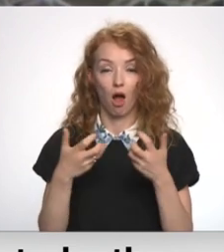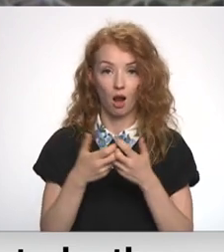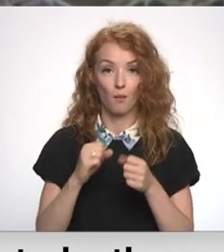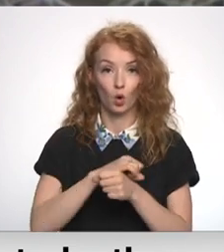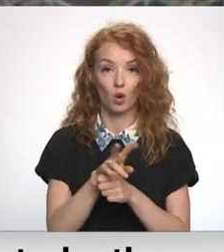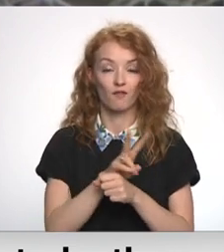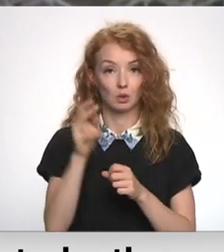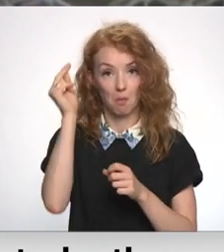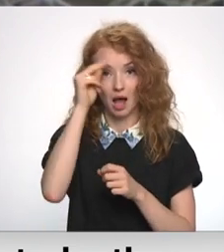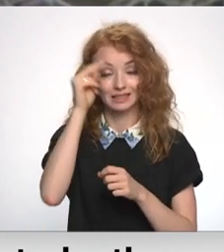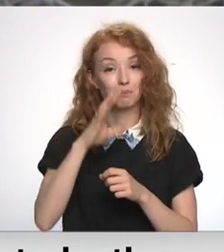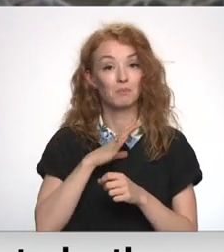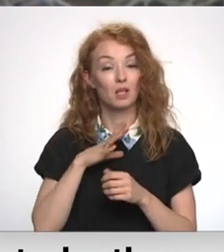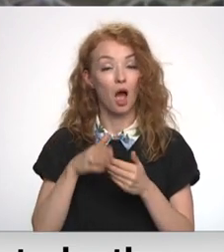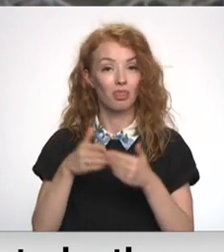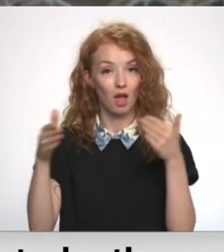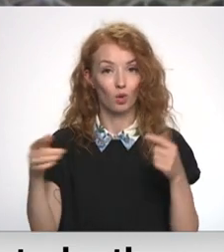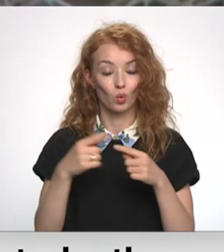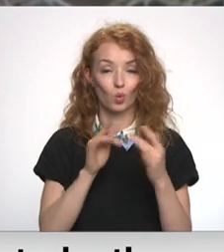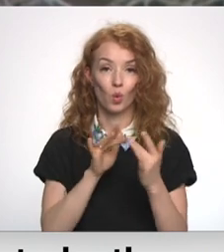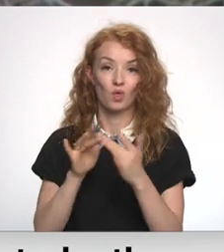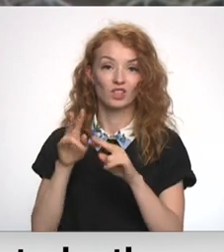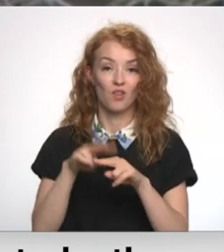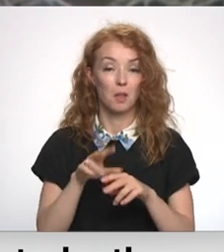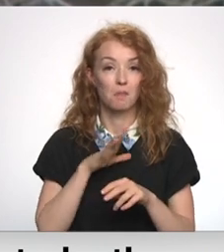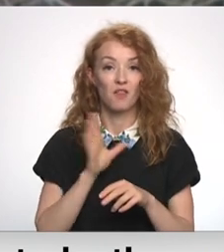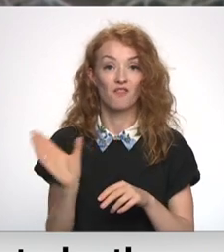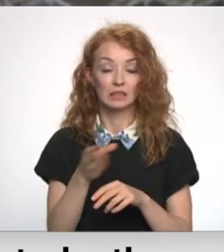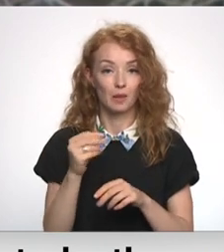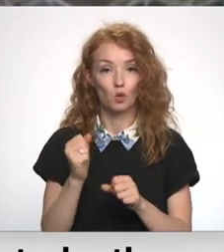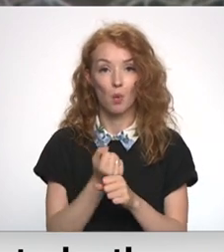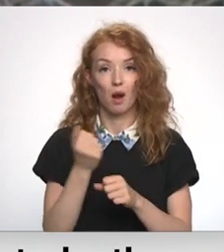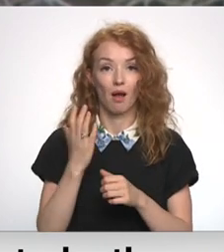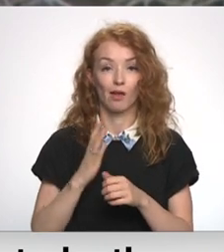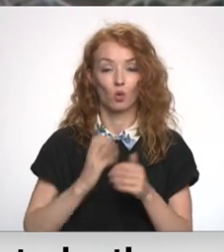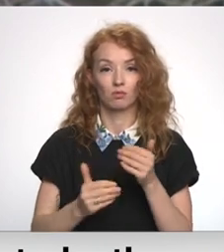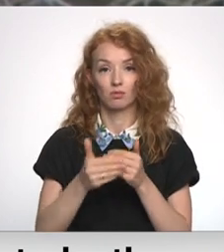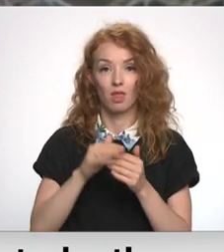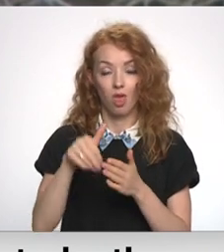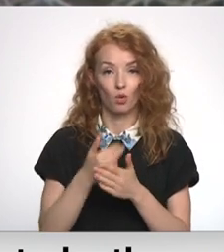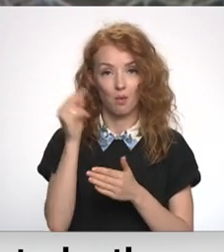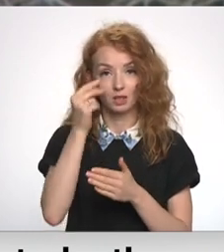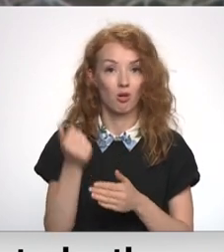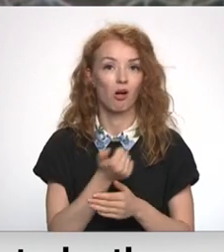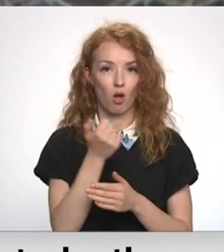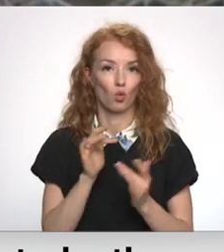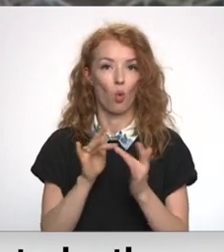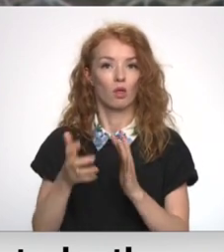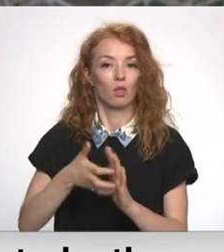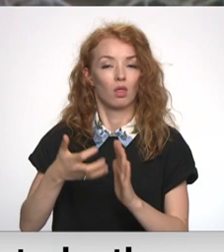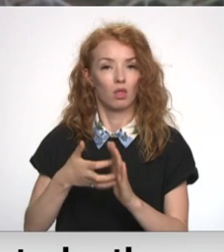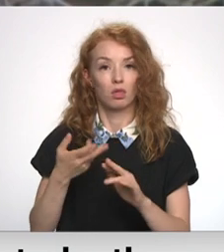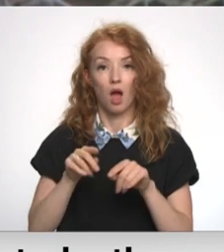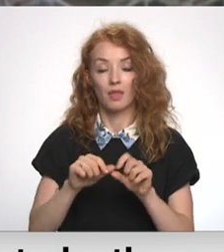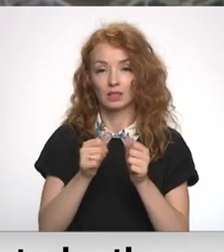dēļ mācības notika attālināti un gultas vietu pietika visiem, tad gaidot jauno mācību gadu tas tā var nebūt. Tāda situācija